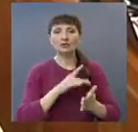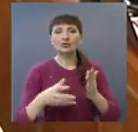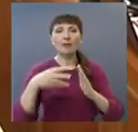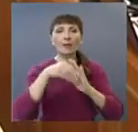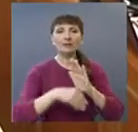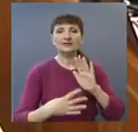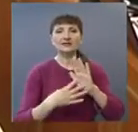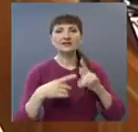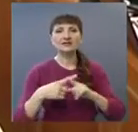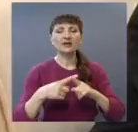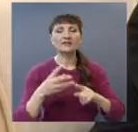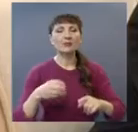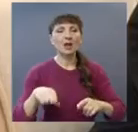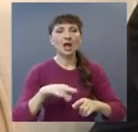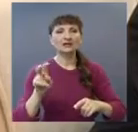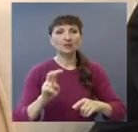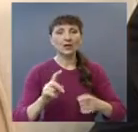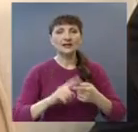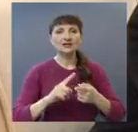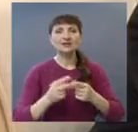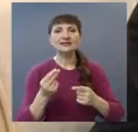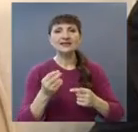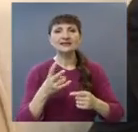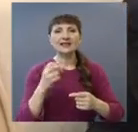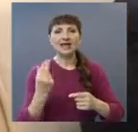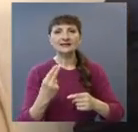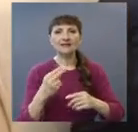на 9,5 миллиардов долларов за счет средств нацфонда.